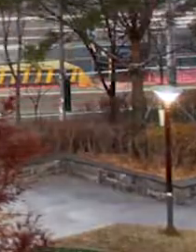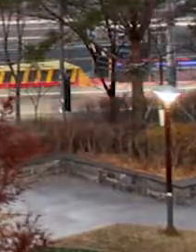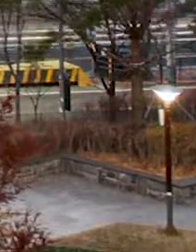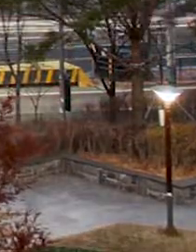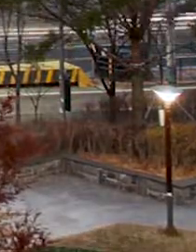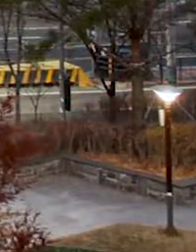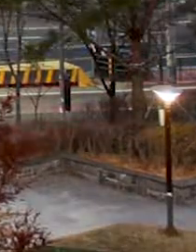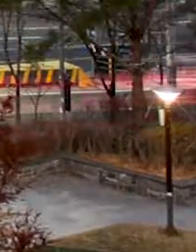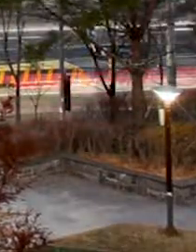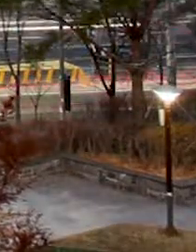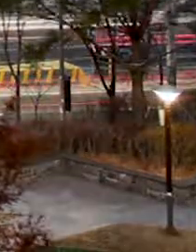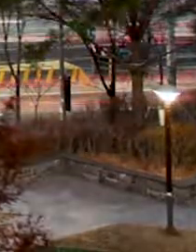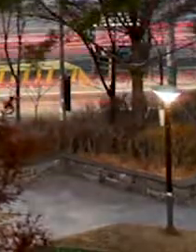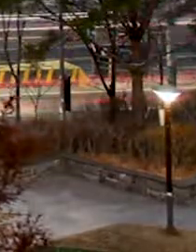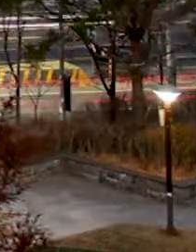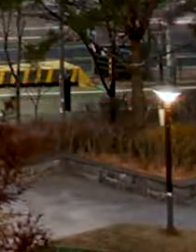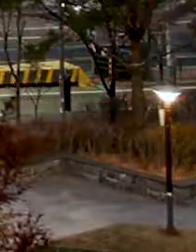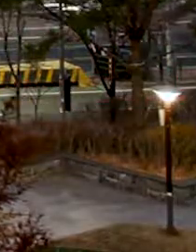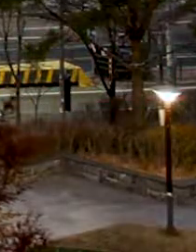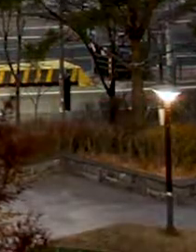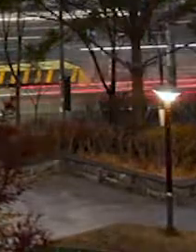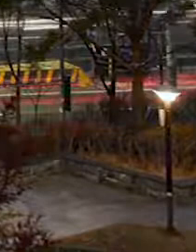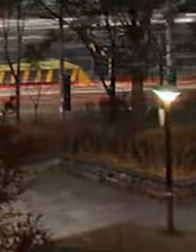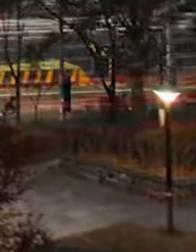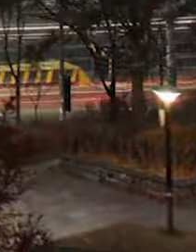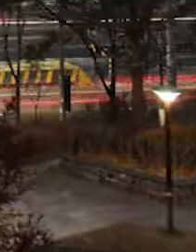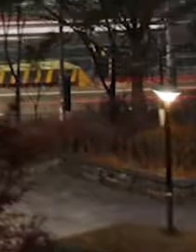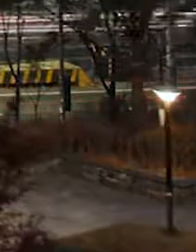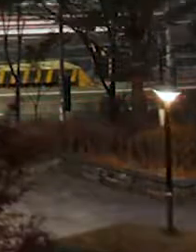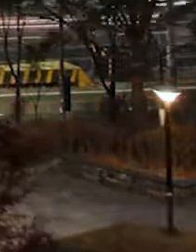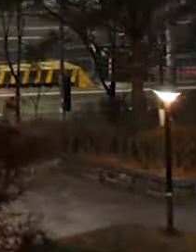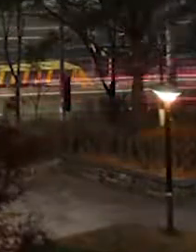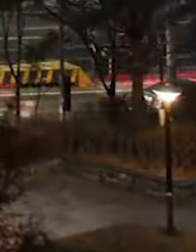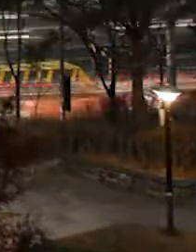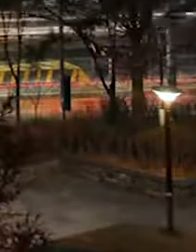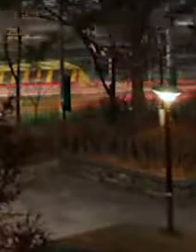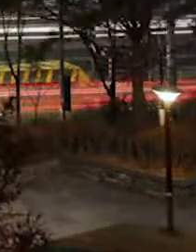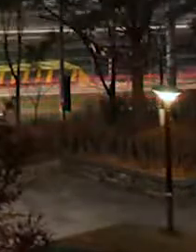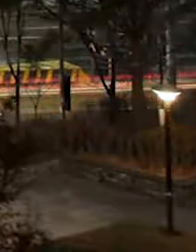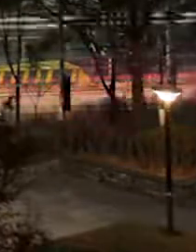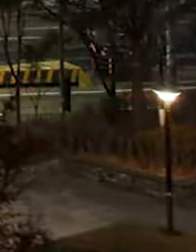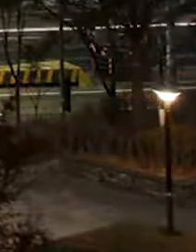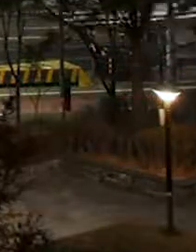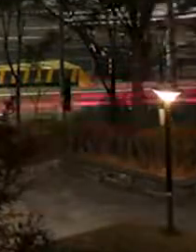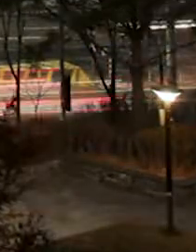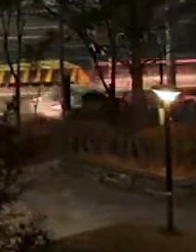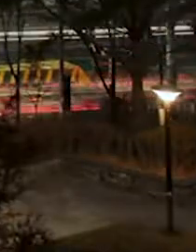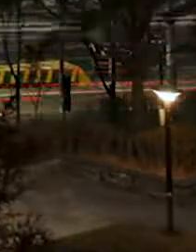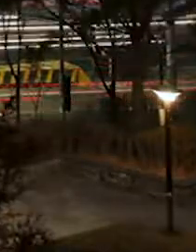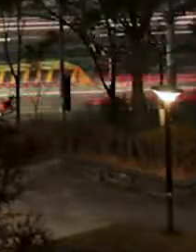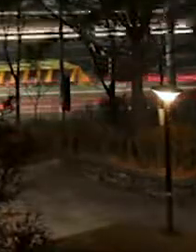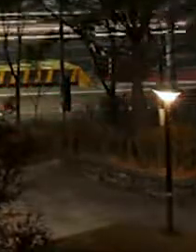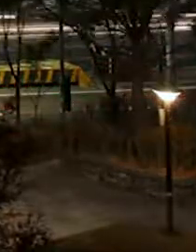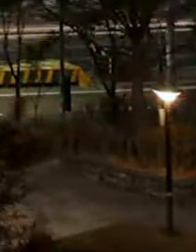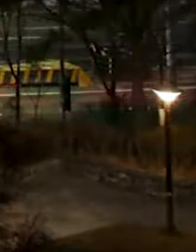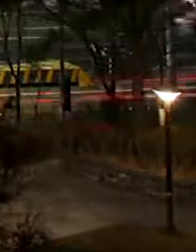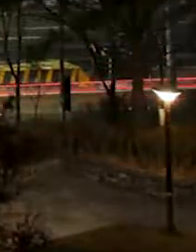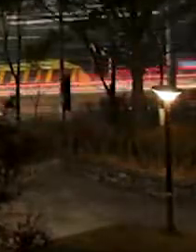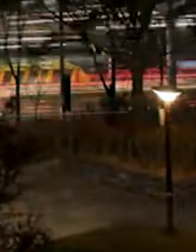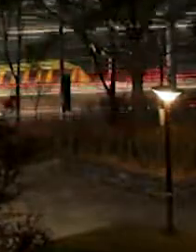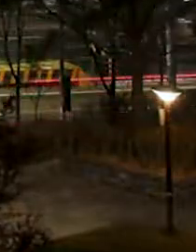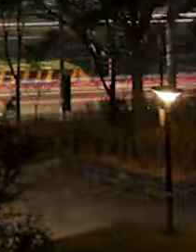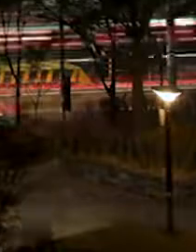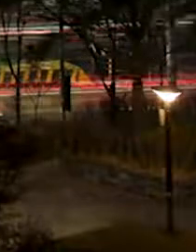동대문구가 공동주택 지하주차장 LED 조명 교체 비용을 지원합니다. 2월 25일 구청 2층 다목적